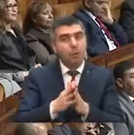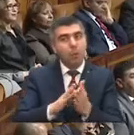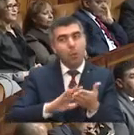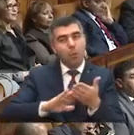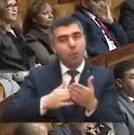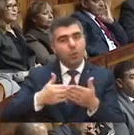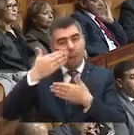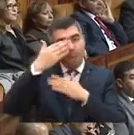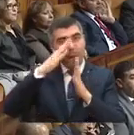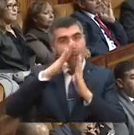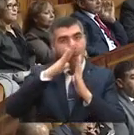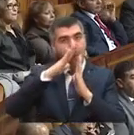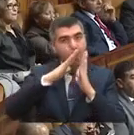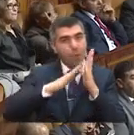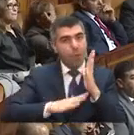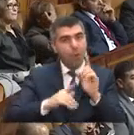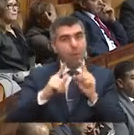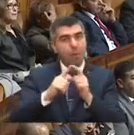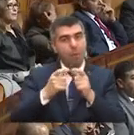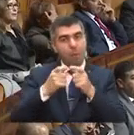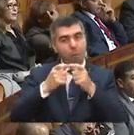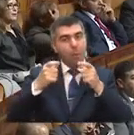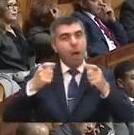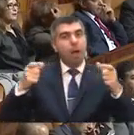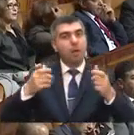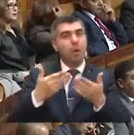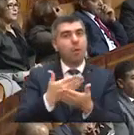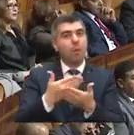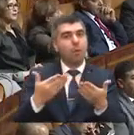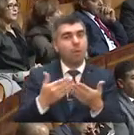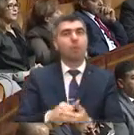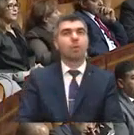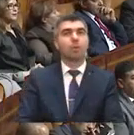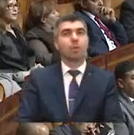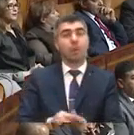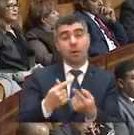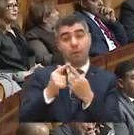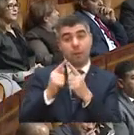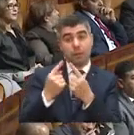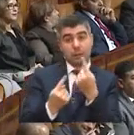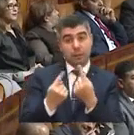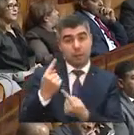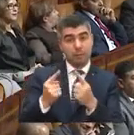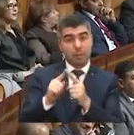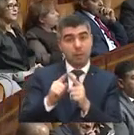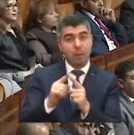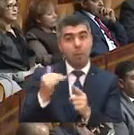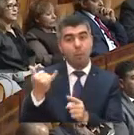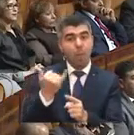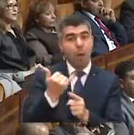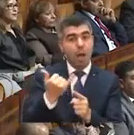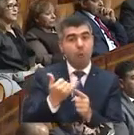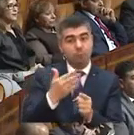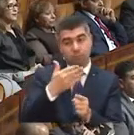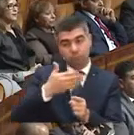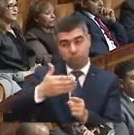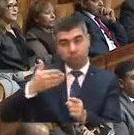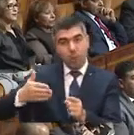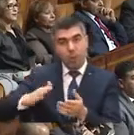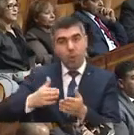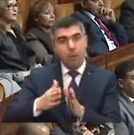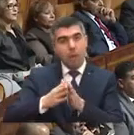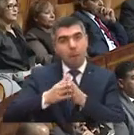المتوسط، واحد اضخم مشاريع البنيه التحتيه في المغرب، سيما في ظل توفره على ارضيه مينائيه مهمه وطاقه استيعابيه